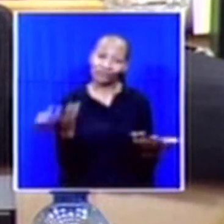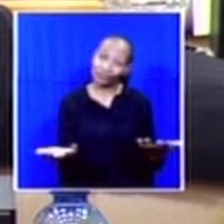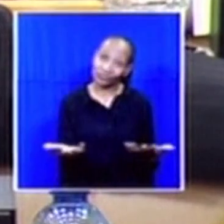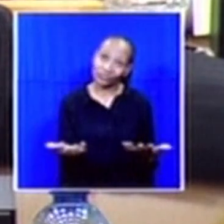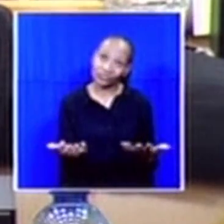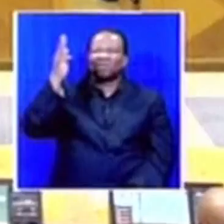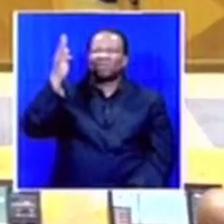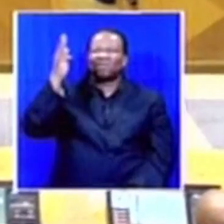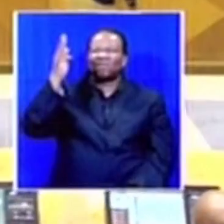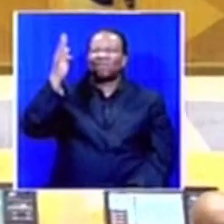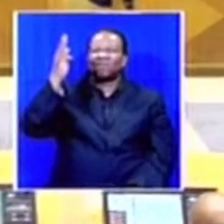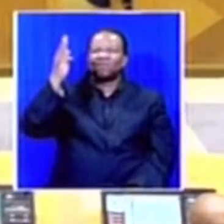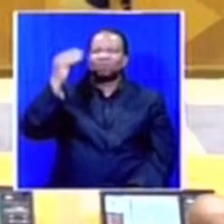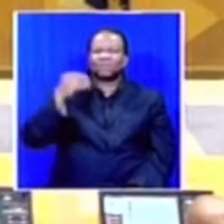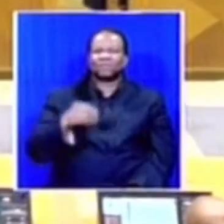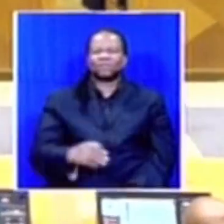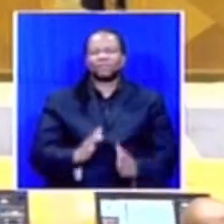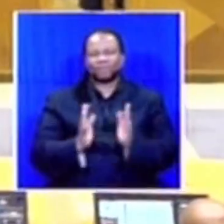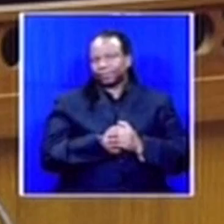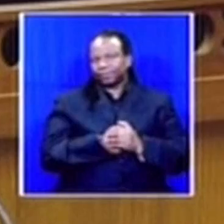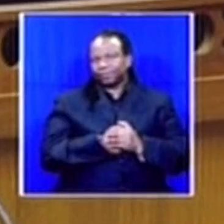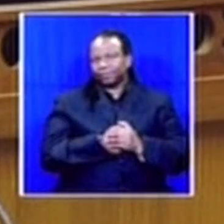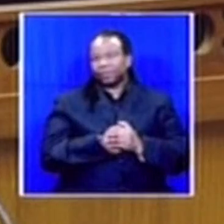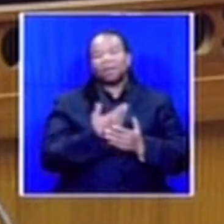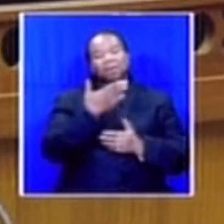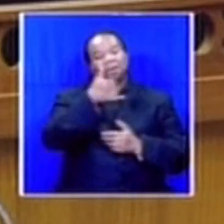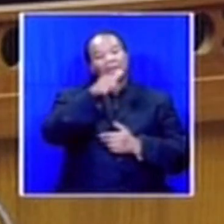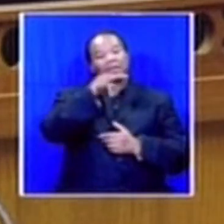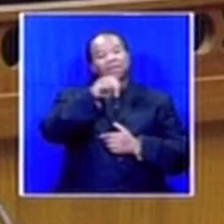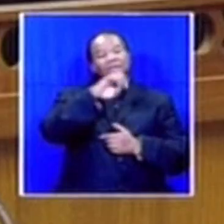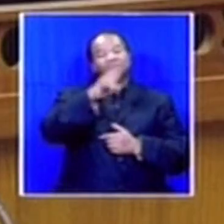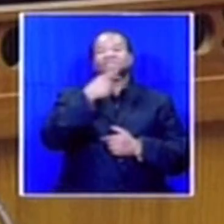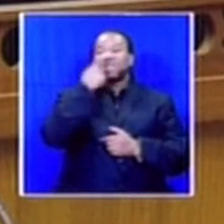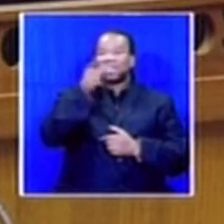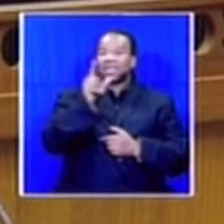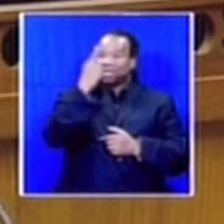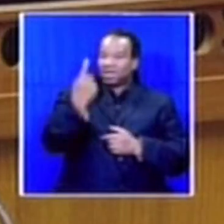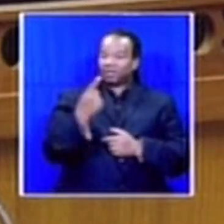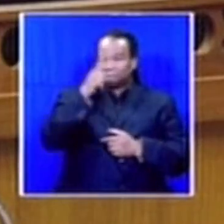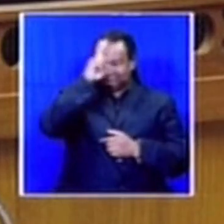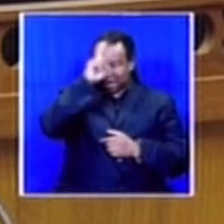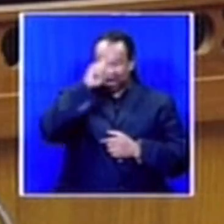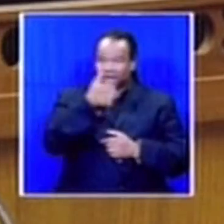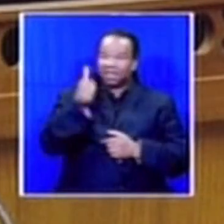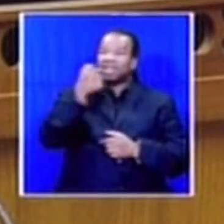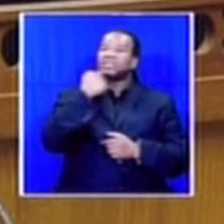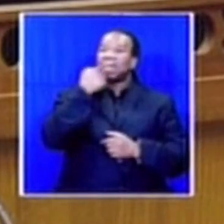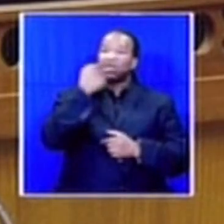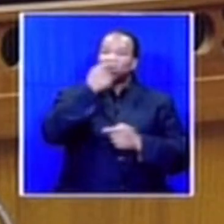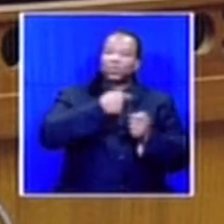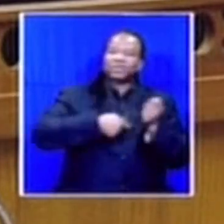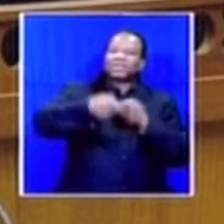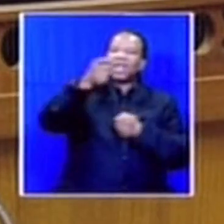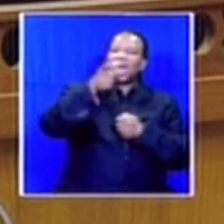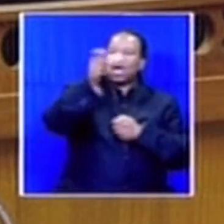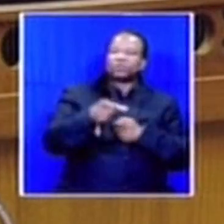au pouvoir depuis 1994. Signalons que le deuxième mandat de Jacob Zuma à la tête de l'Afrique du Sud doit s'achever en 2019 et